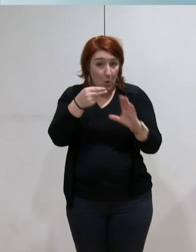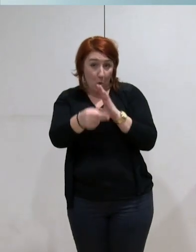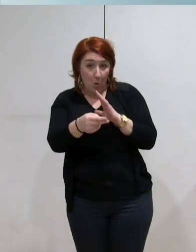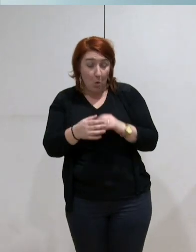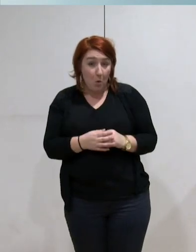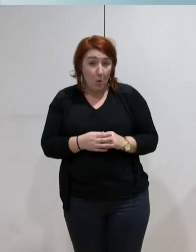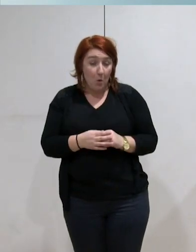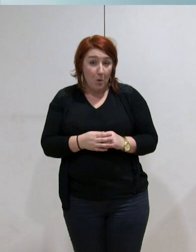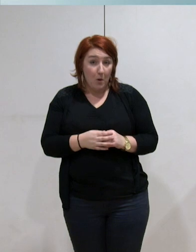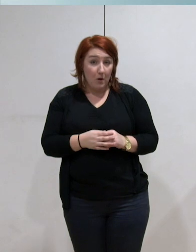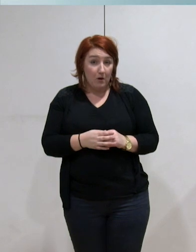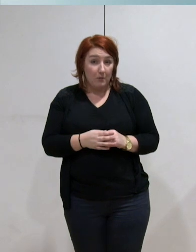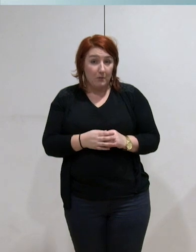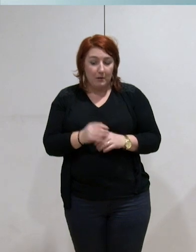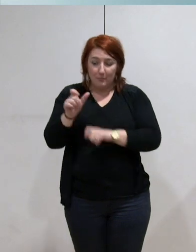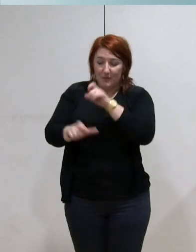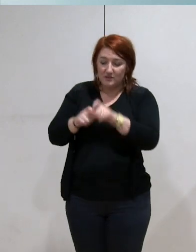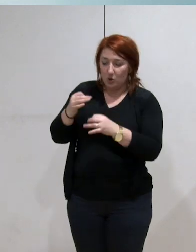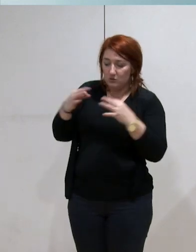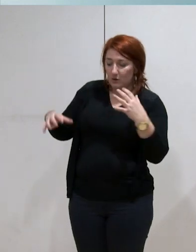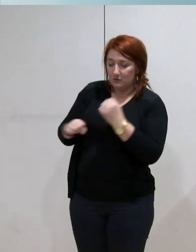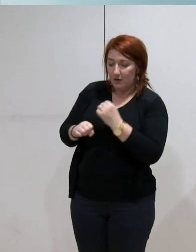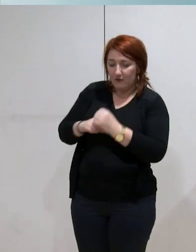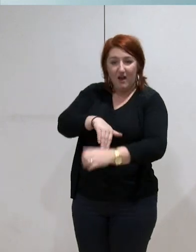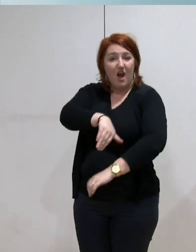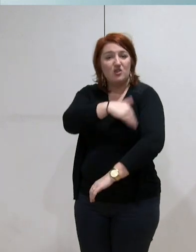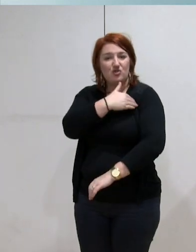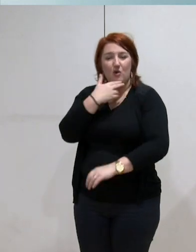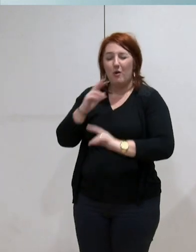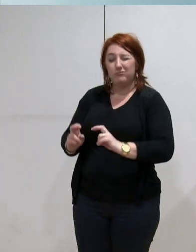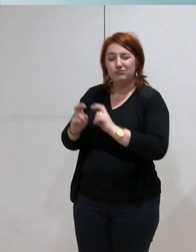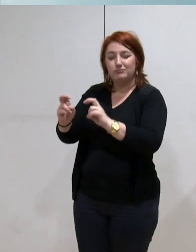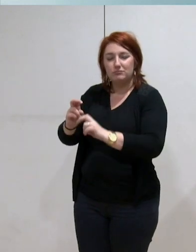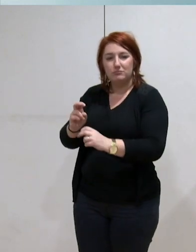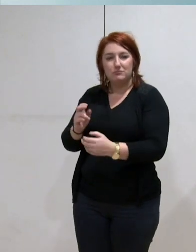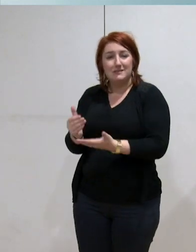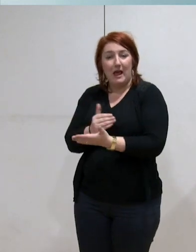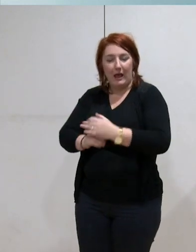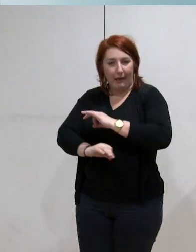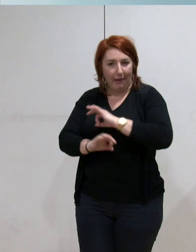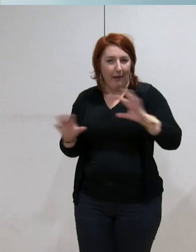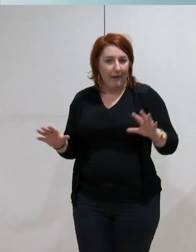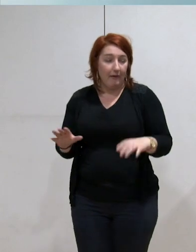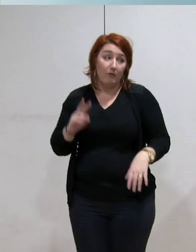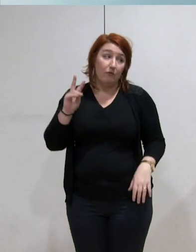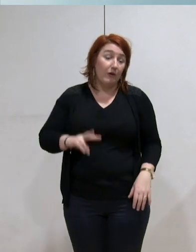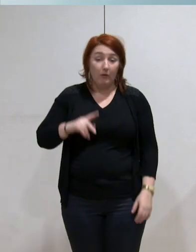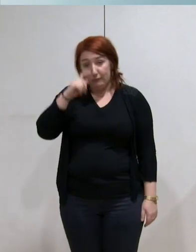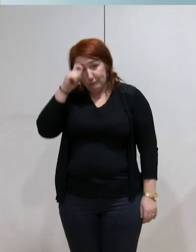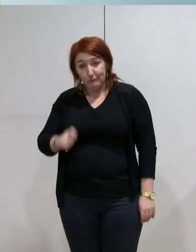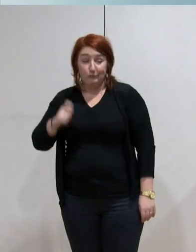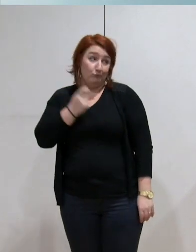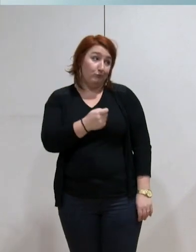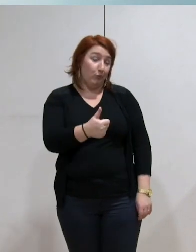le temps de travail des agents pas très courtois à leur égard sa dit en passant on y